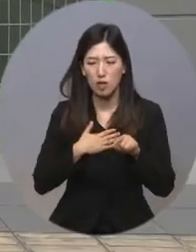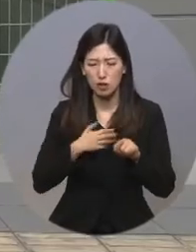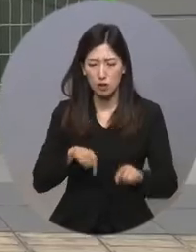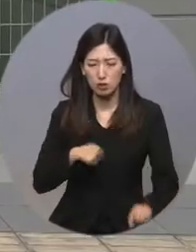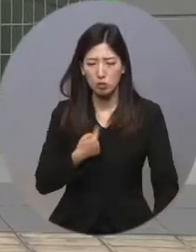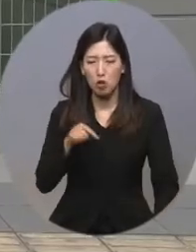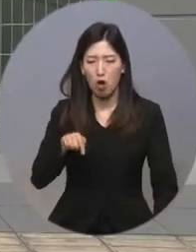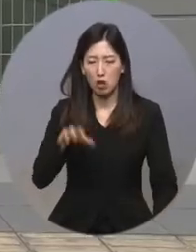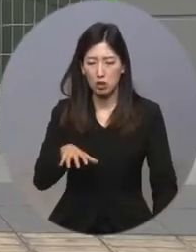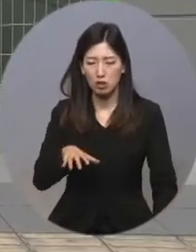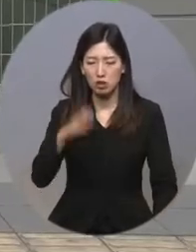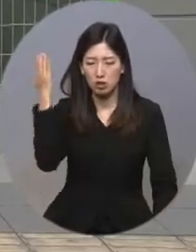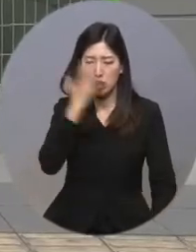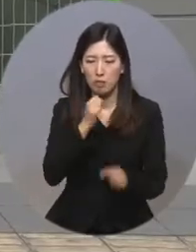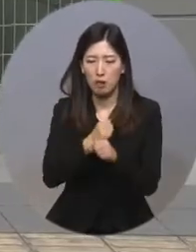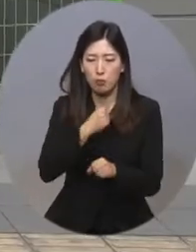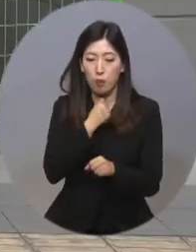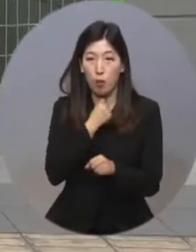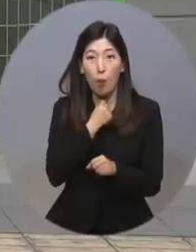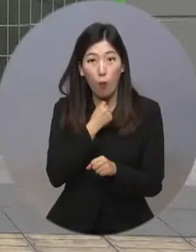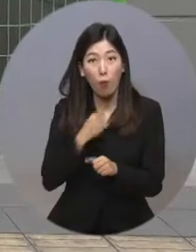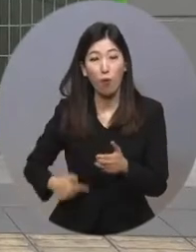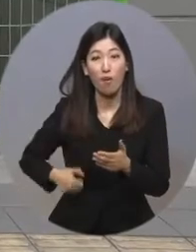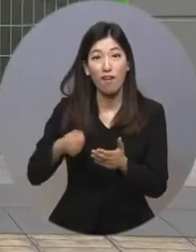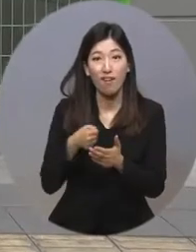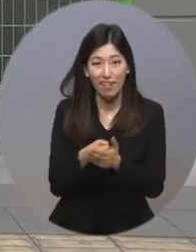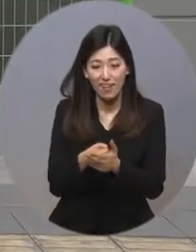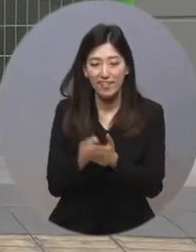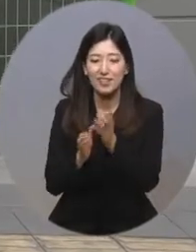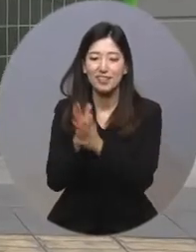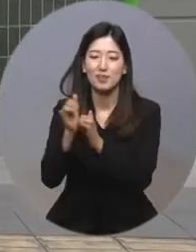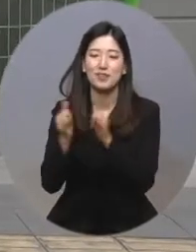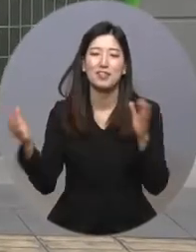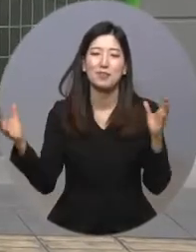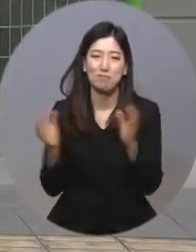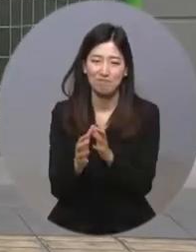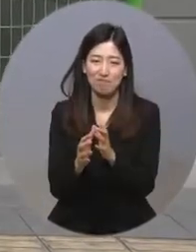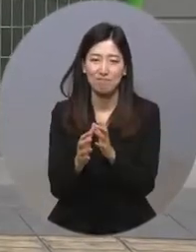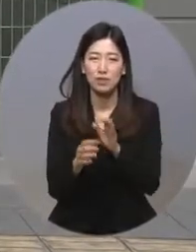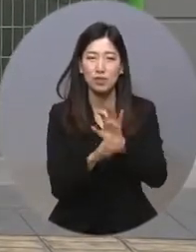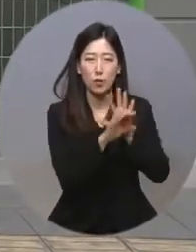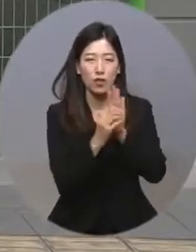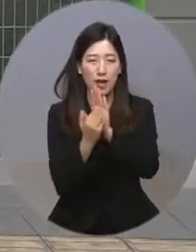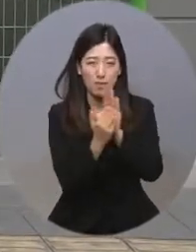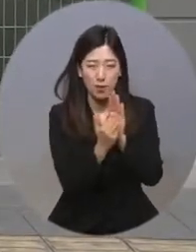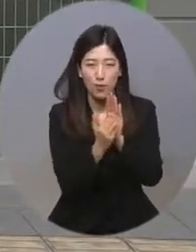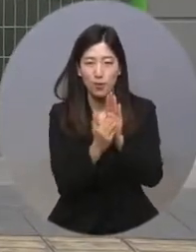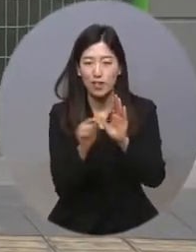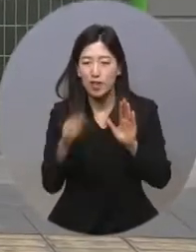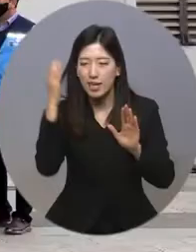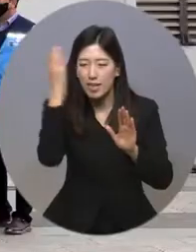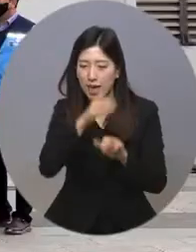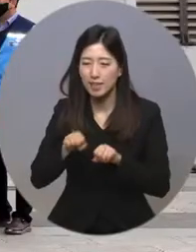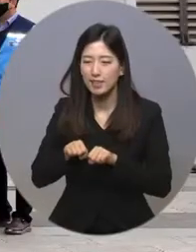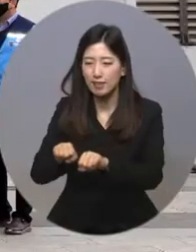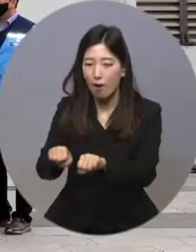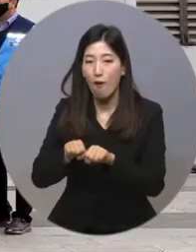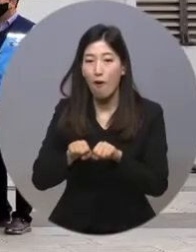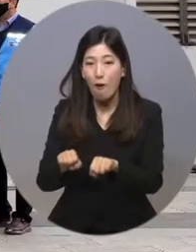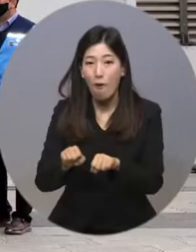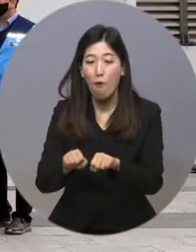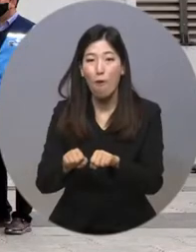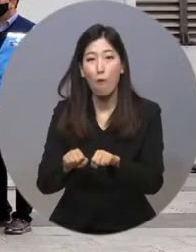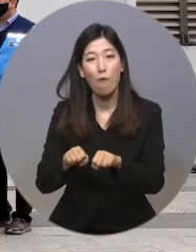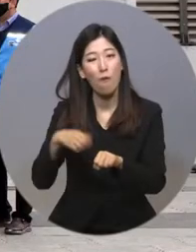이제 시민들과 함께 청소와 방역 전문 시민으로서 그 역할을